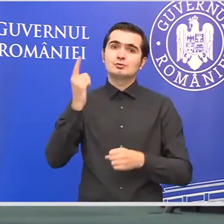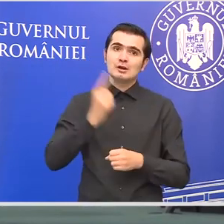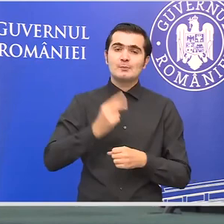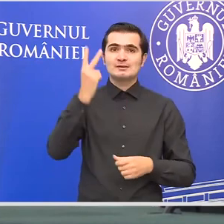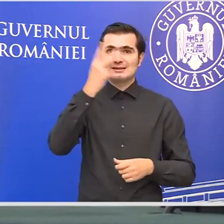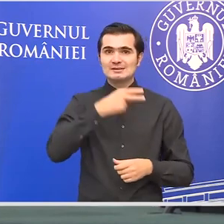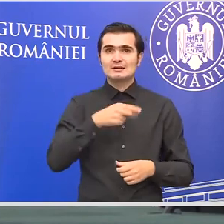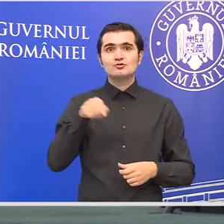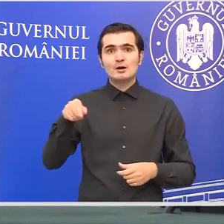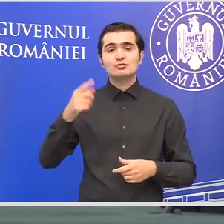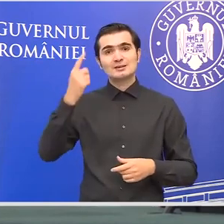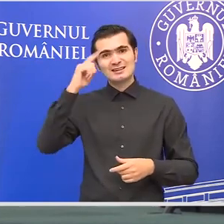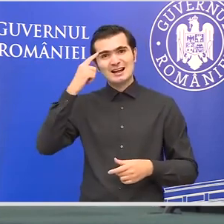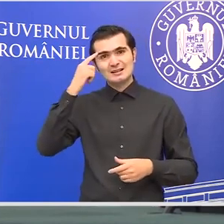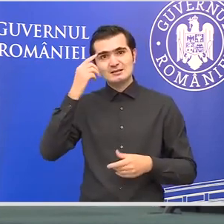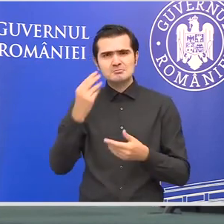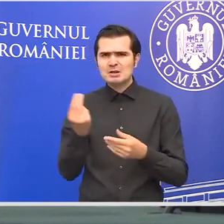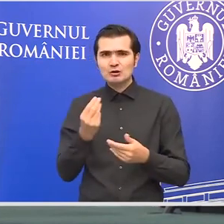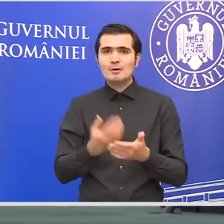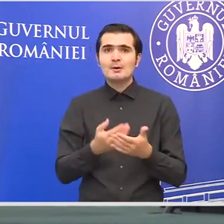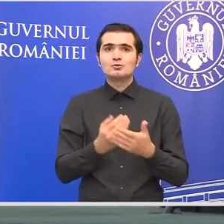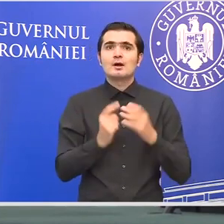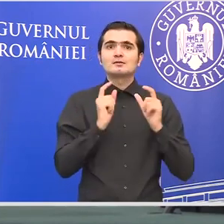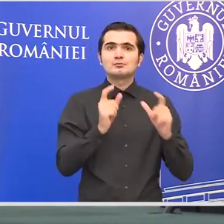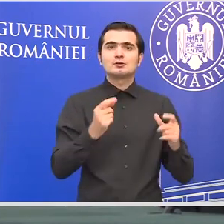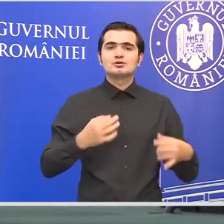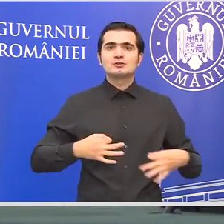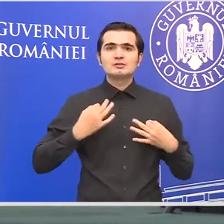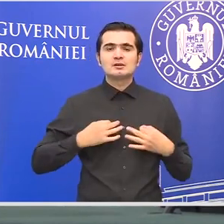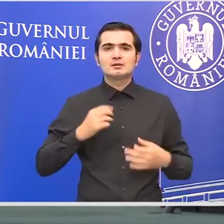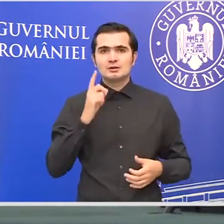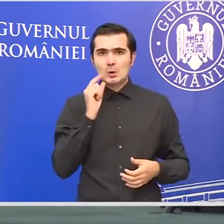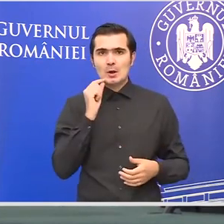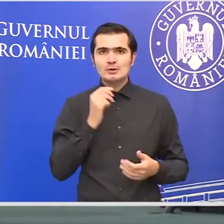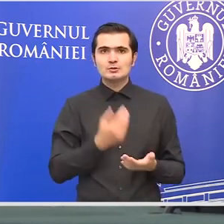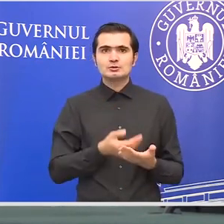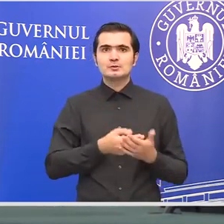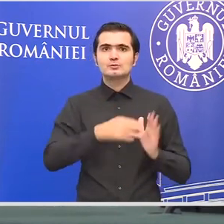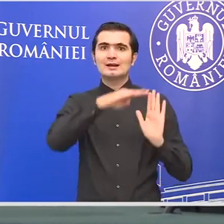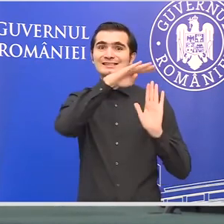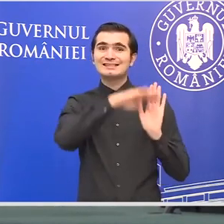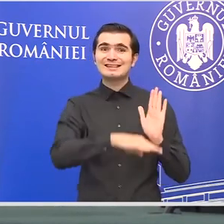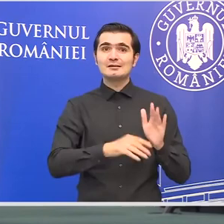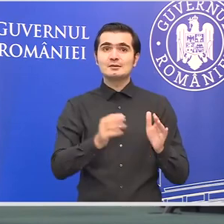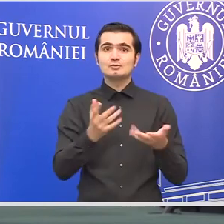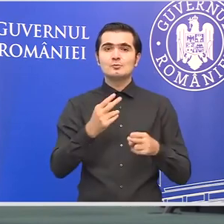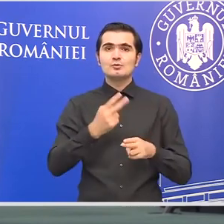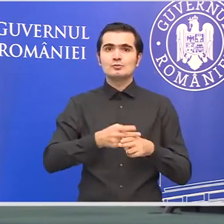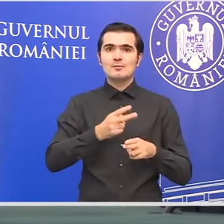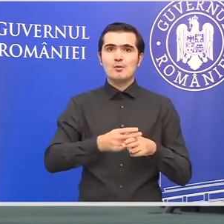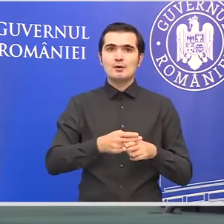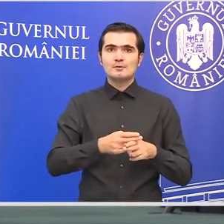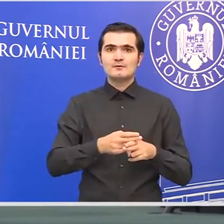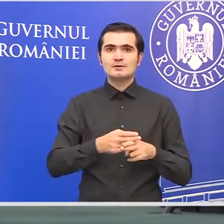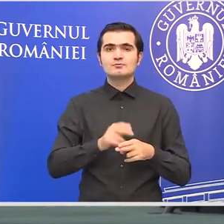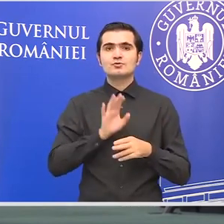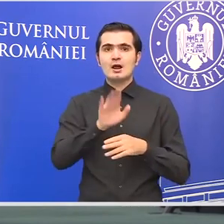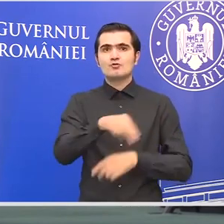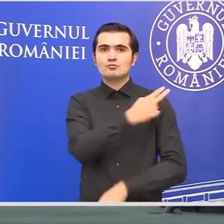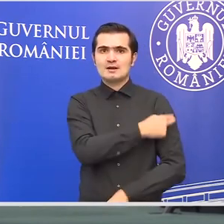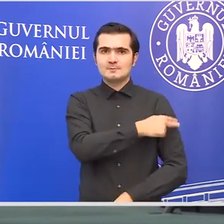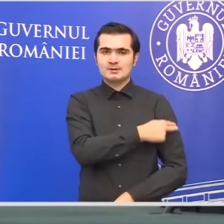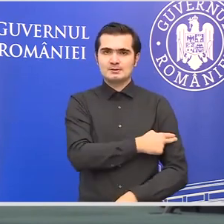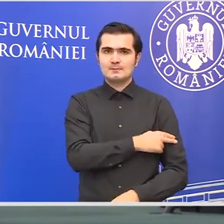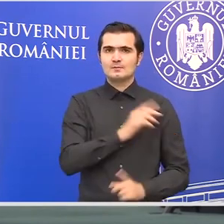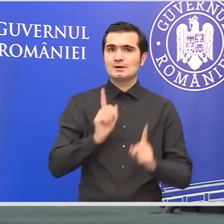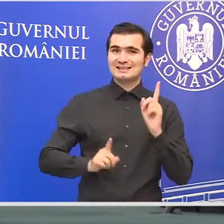că au fost gândite să protejeze sănătatea oamenilor și să scadă numărul celor care se îmbolnăvesc grav și ajung la spital.